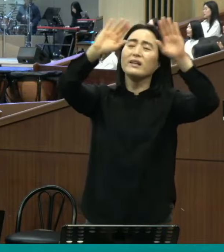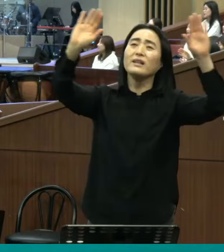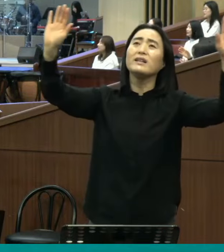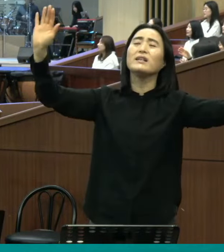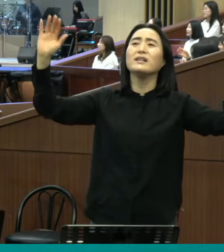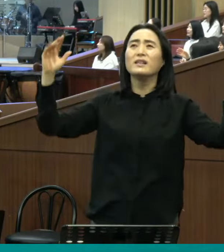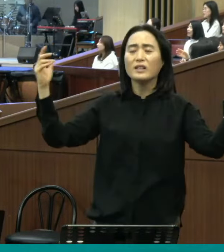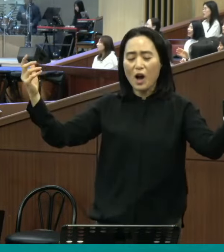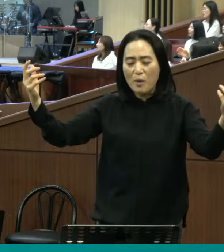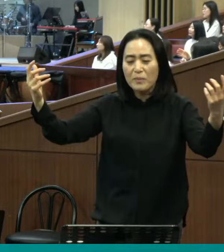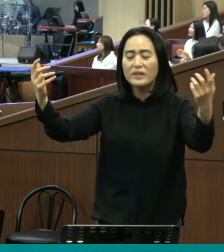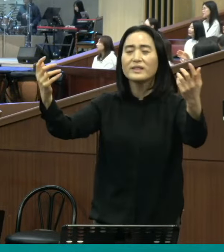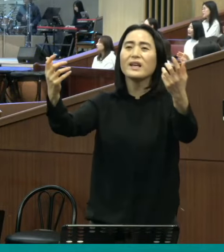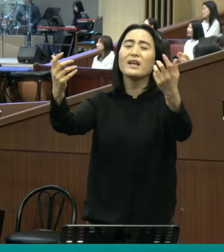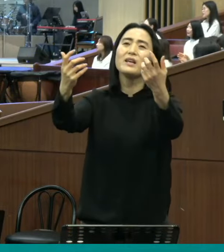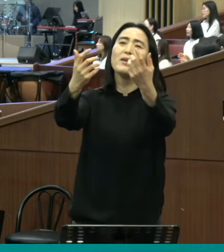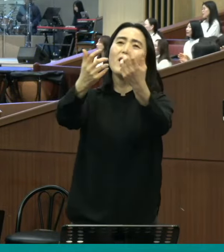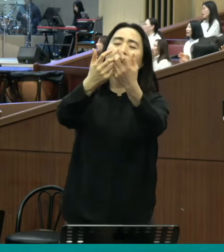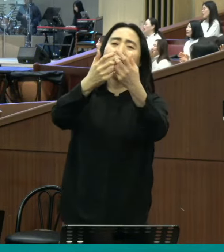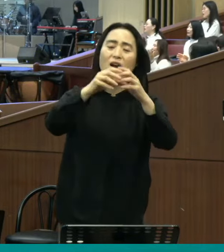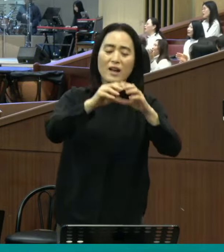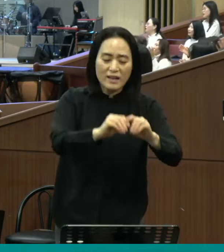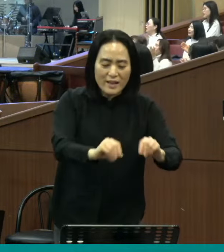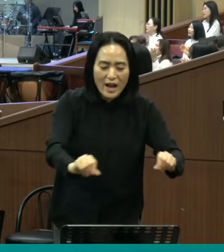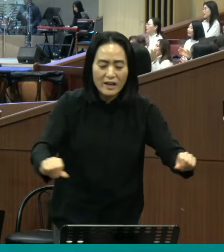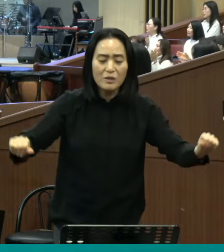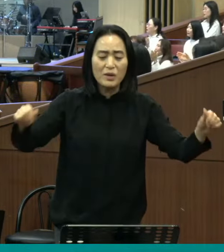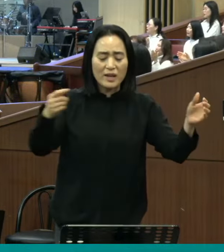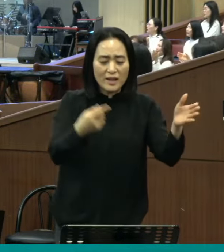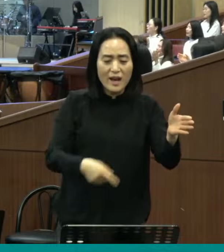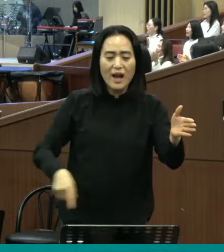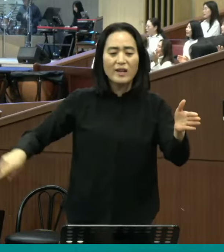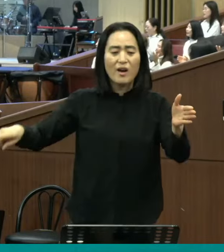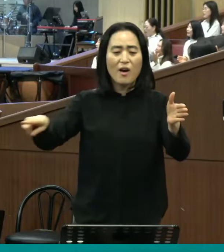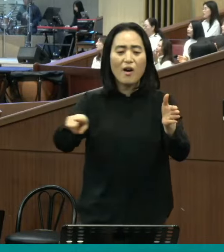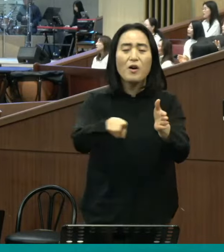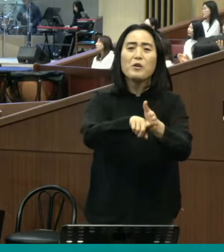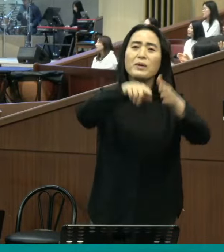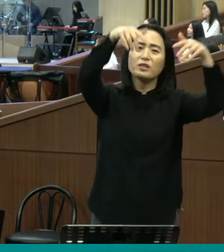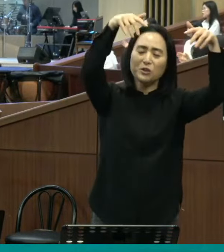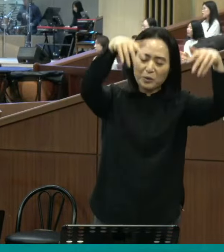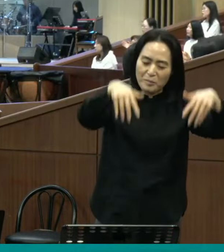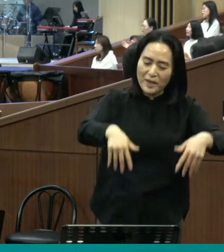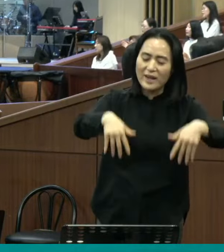하늘을 덮으시며 땅을 위하여